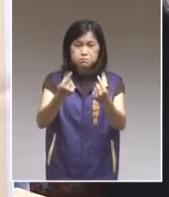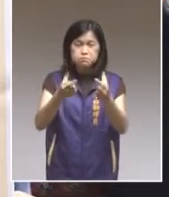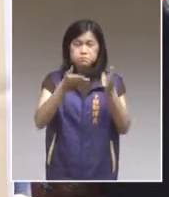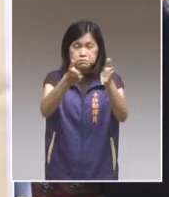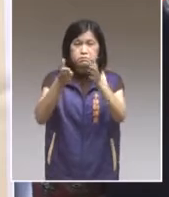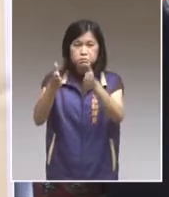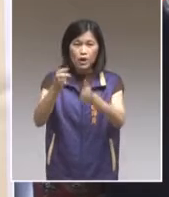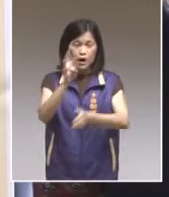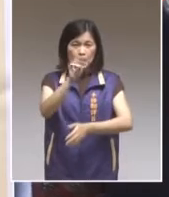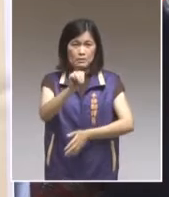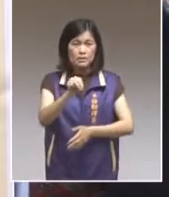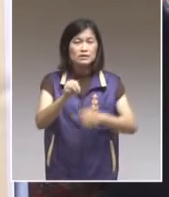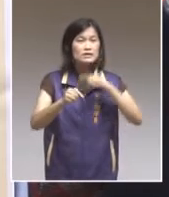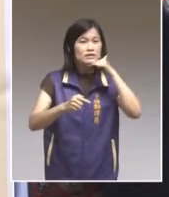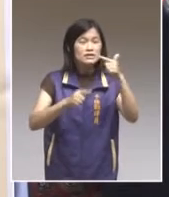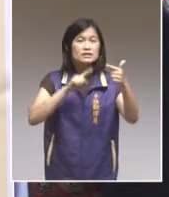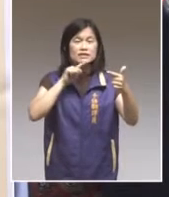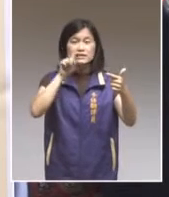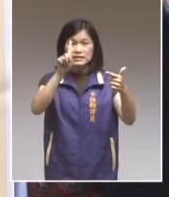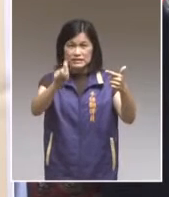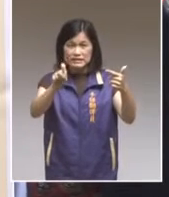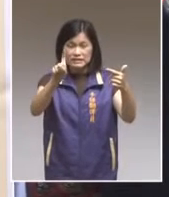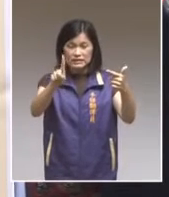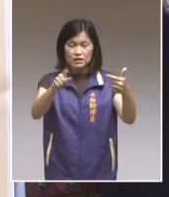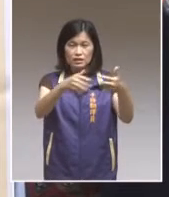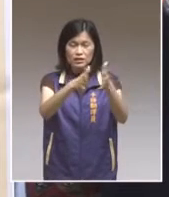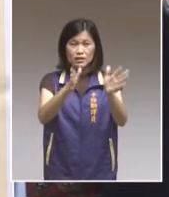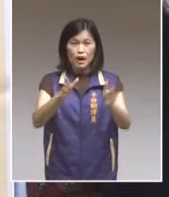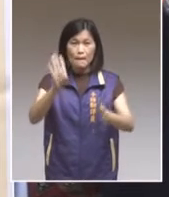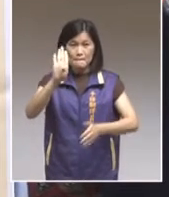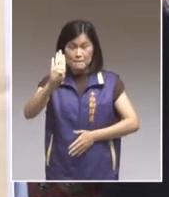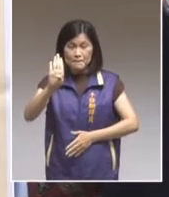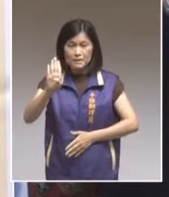象莫德纳是6到11岁，